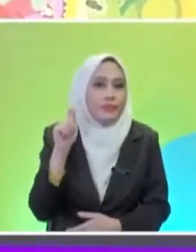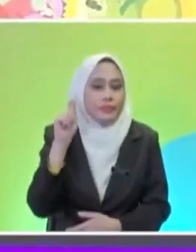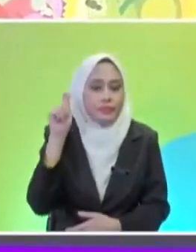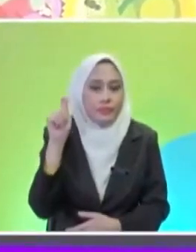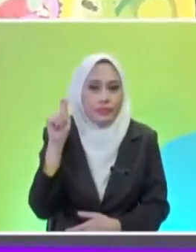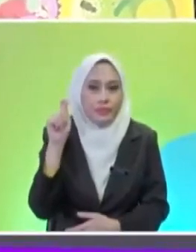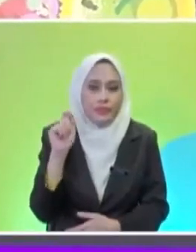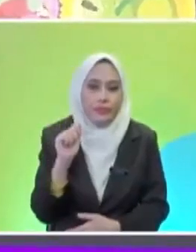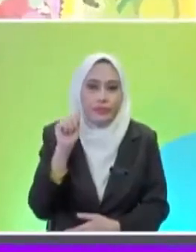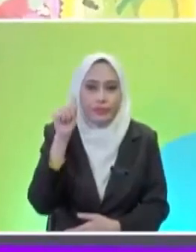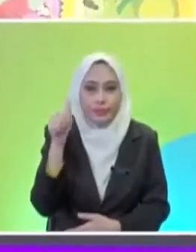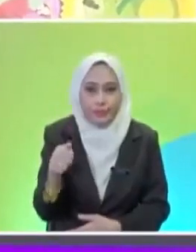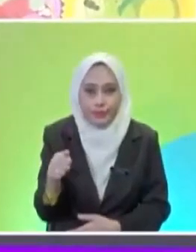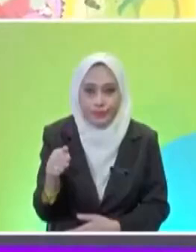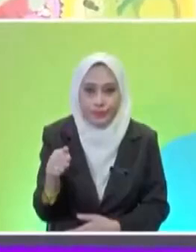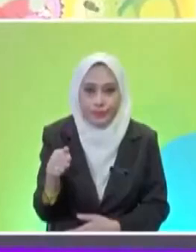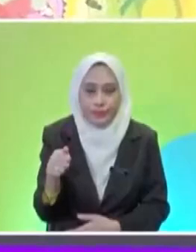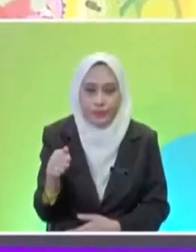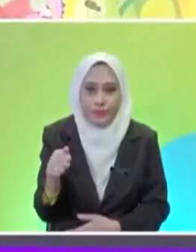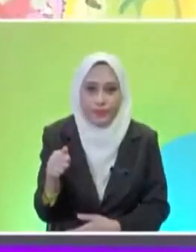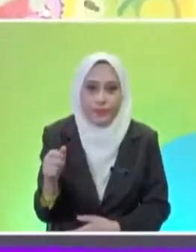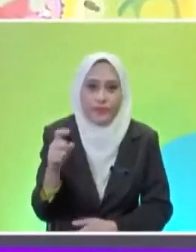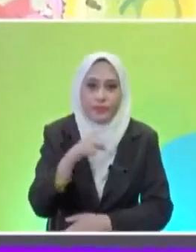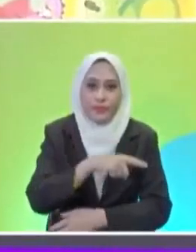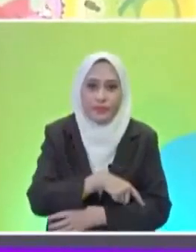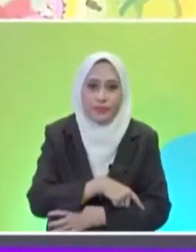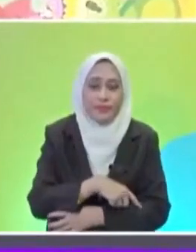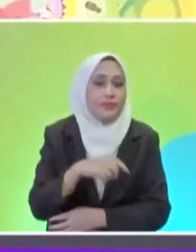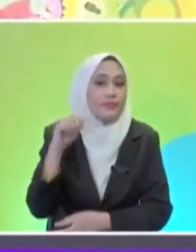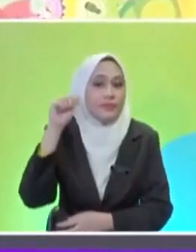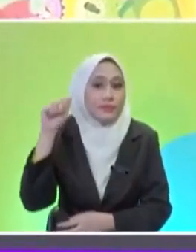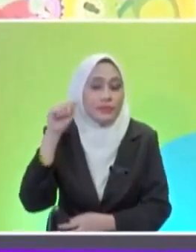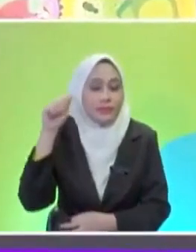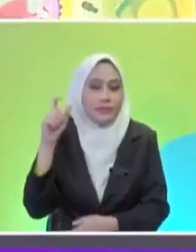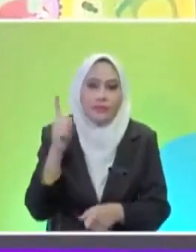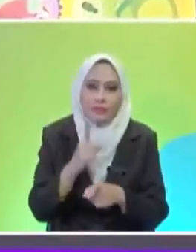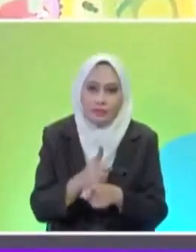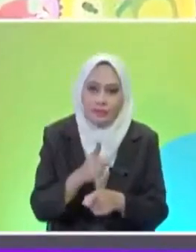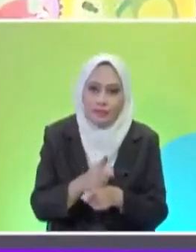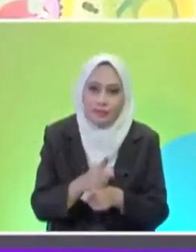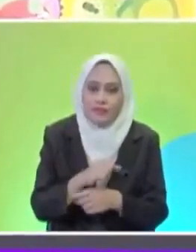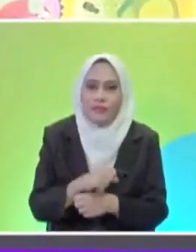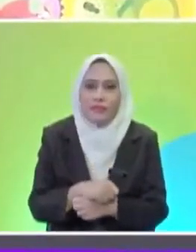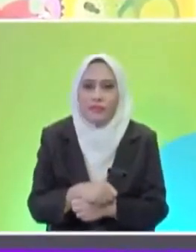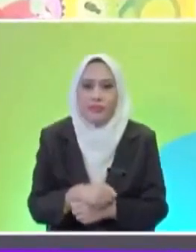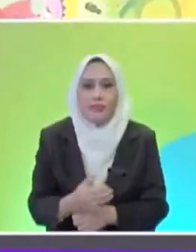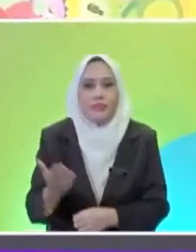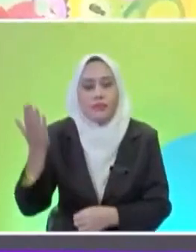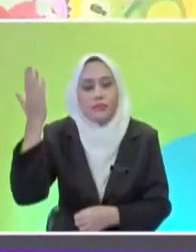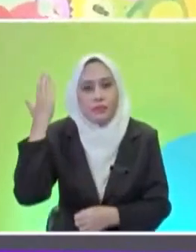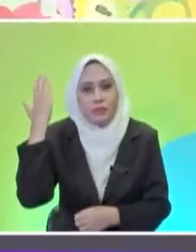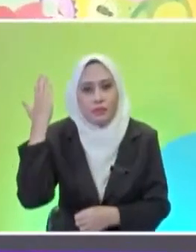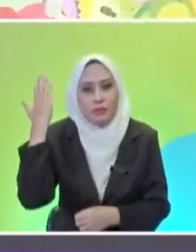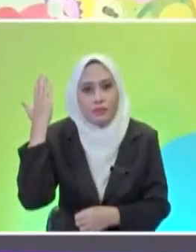kalau esok jatuhnya Ahad. Betul, ha. Ya. Betul, kemudian Ahad.